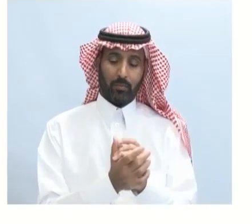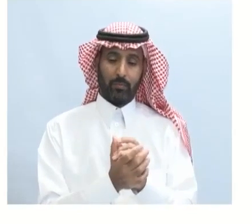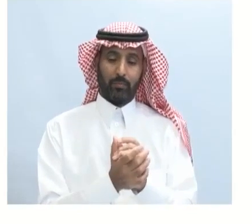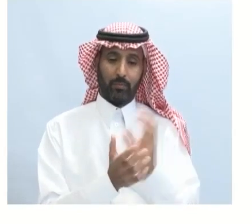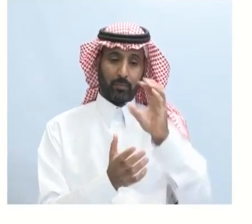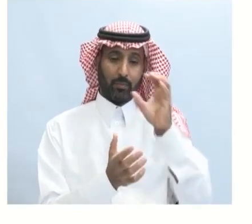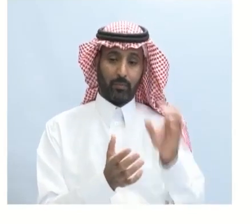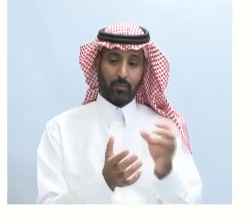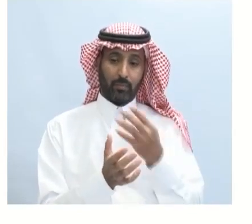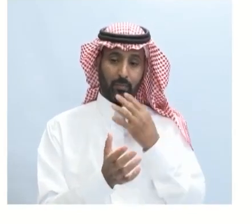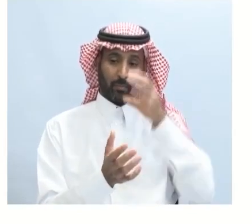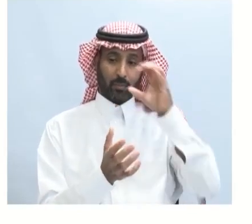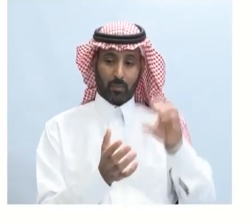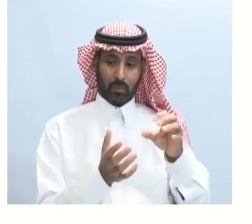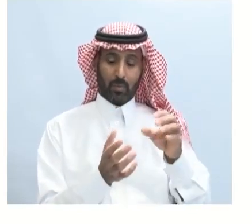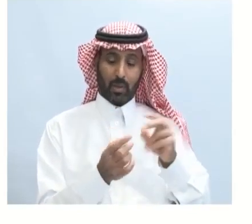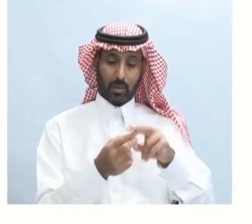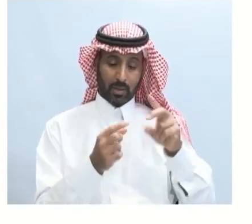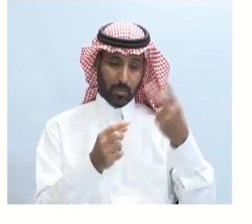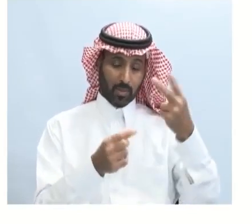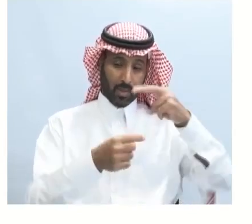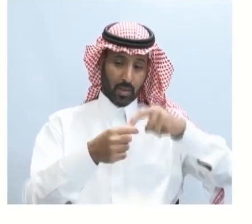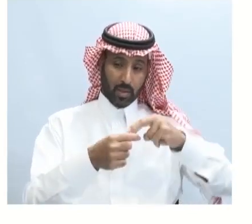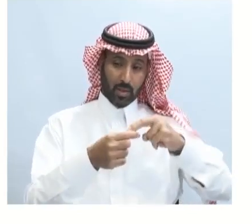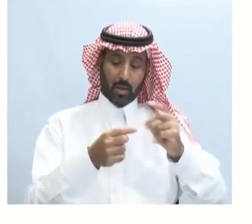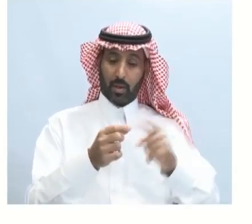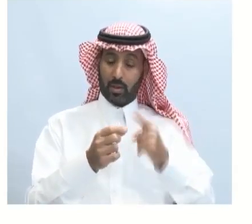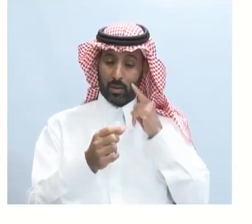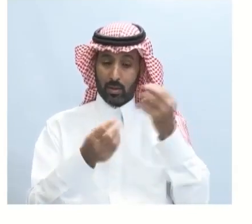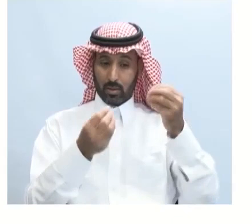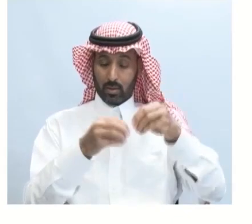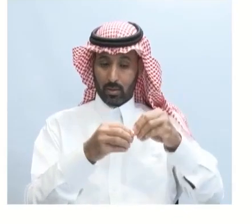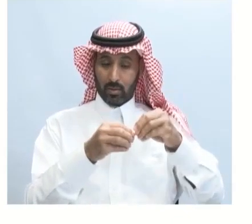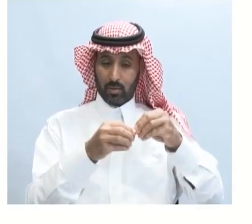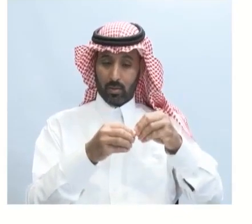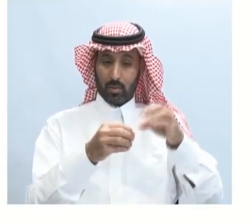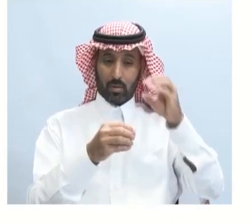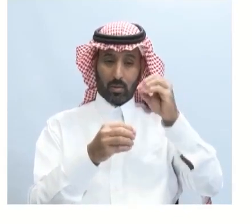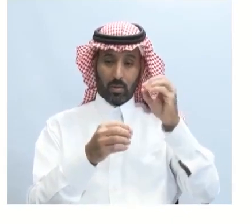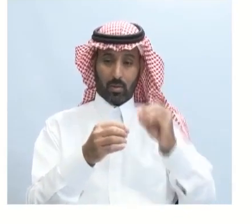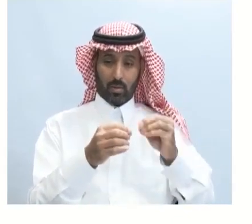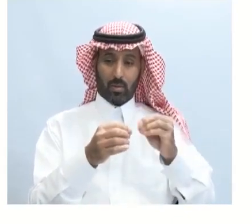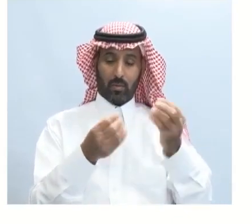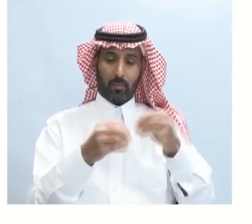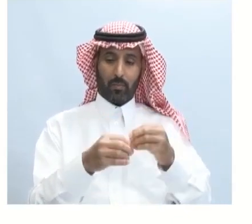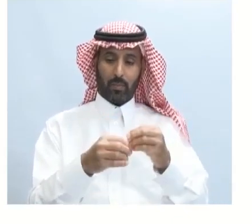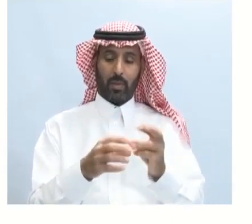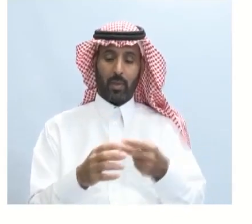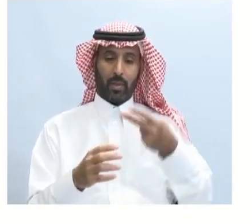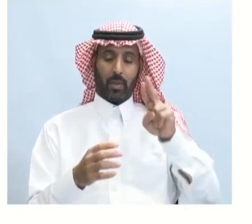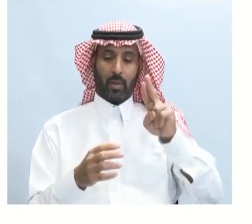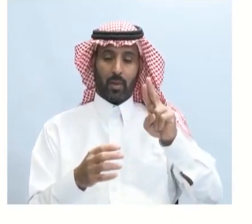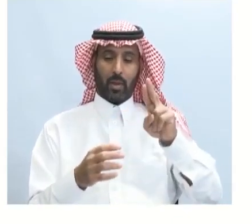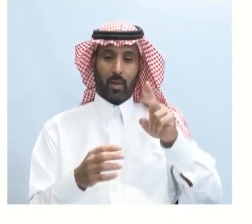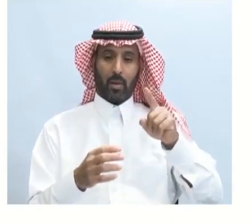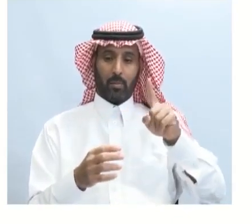سترتد الرابطه وستتكون رابطه الثنائيه ثم بعد ذلك يدخل الاكسجين ويعطيني اثنين